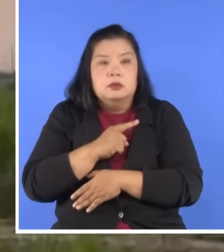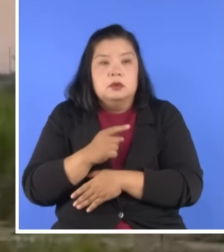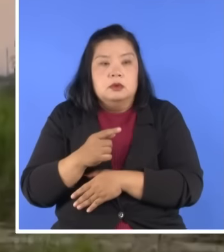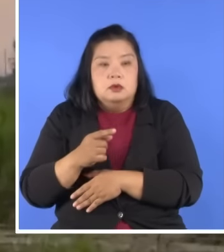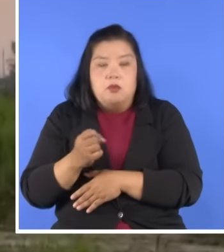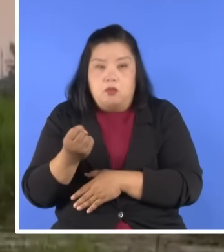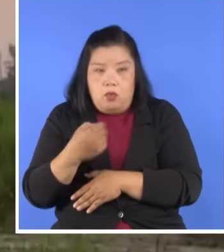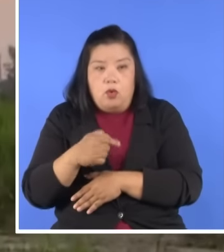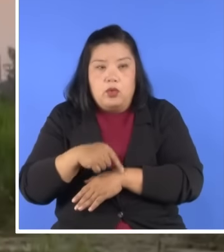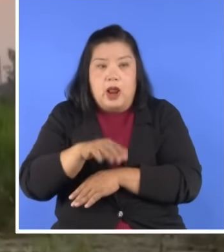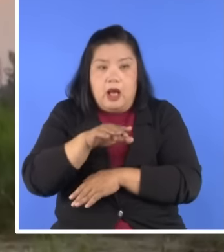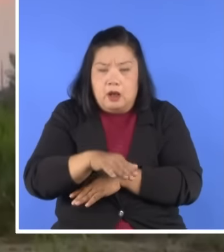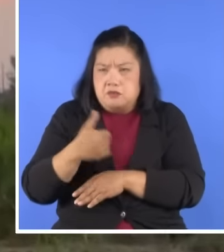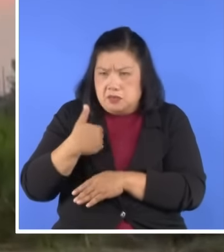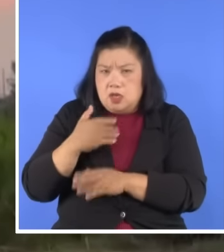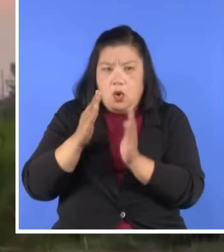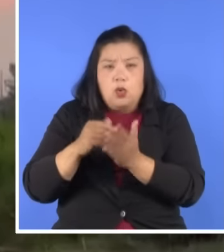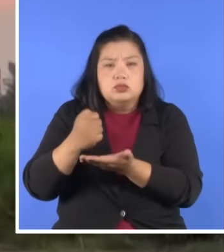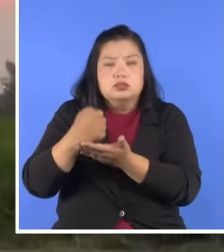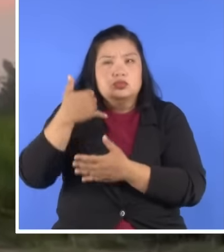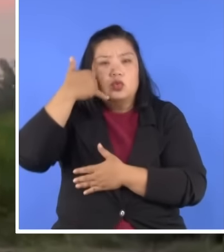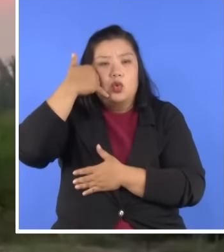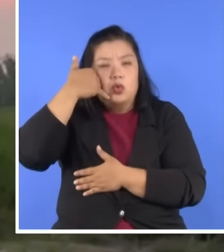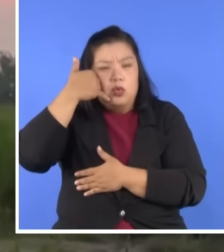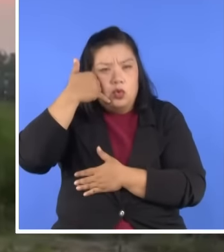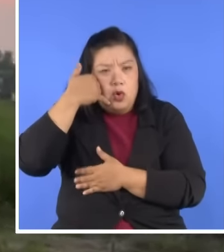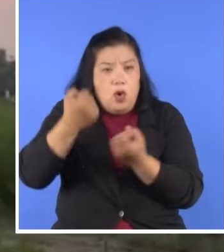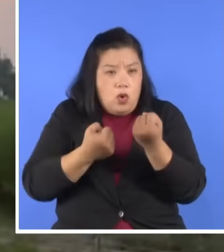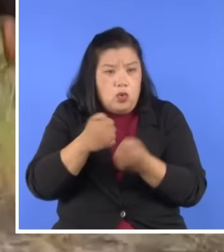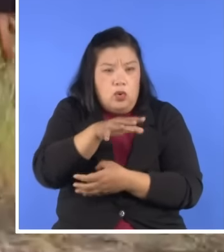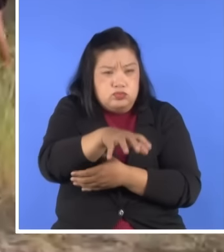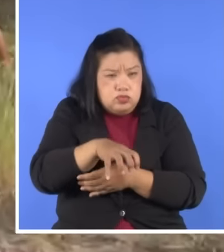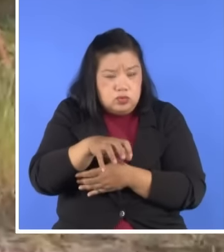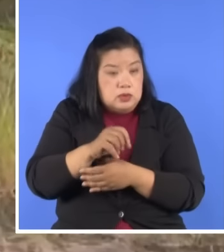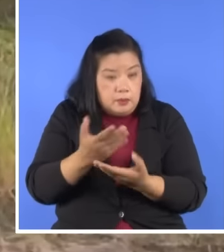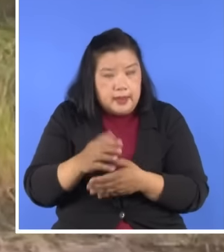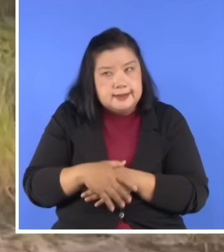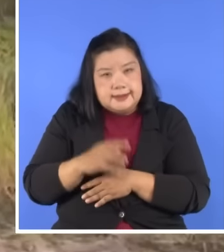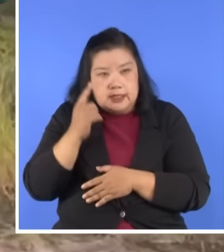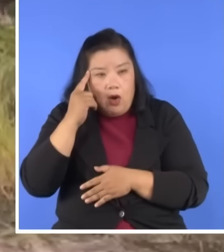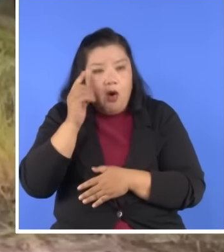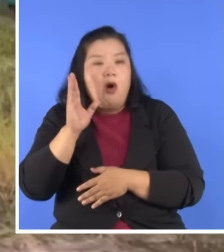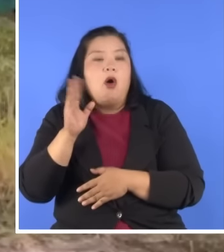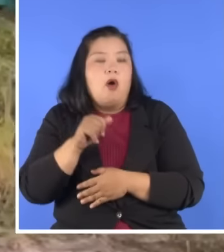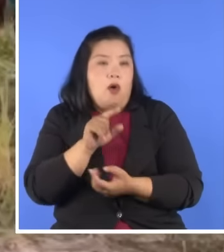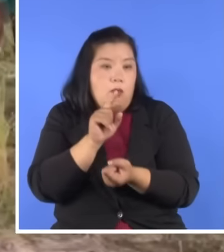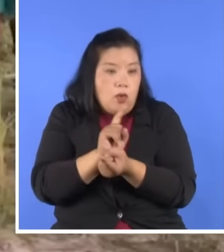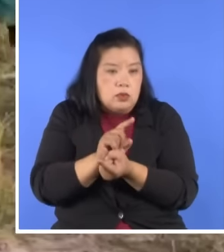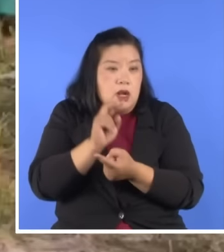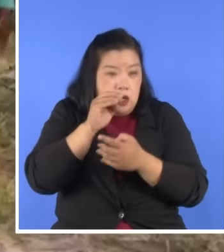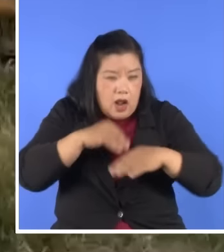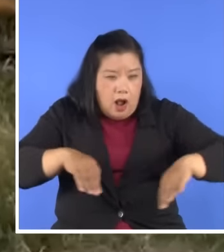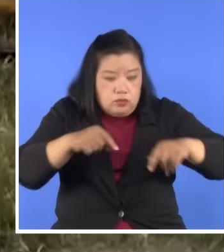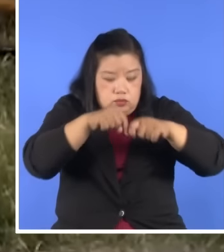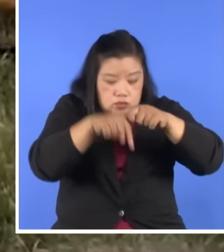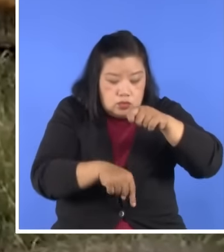แจ้งบอกว่าขอความช่วยเหลือนะฮะบอกว่ารถแบคโฮมันตกน้ำก็เลยรีบวางแผนกันมาแล้วก็มาตรวจสอบเพราะว่าบ่อน้ำที่ว่านี้มีความลึกมากกว่า